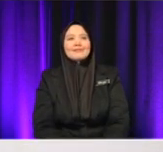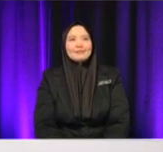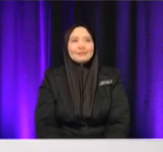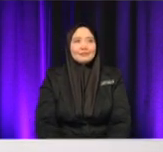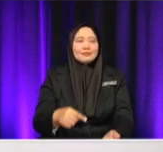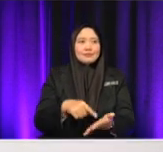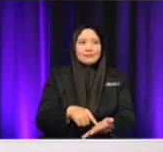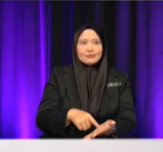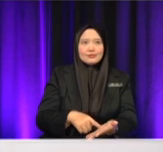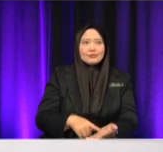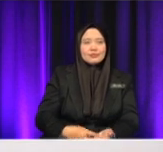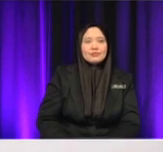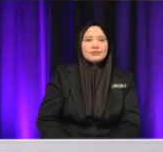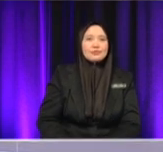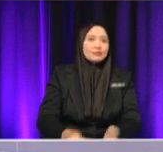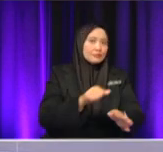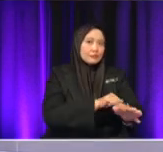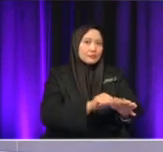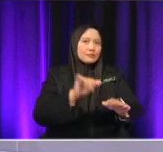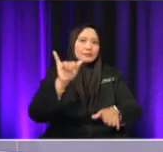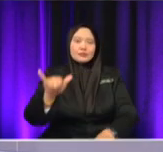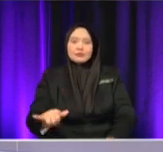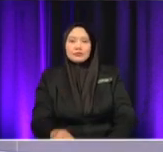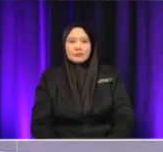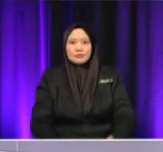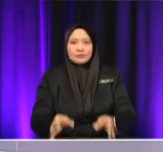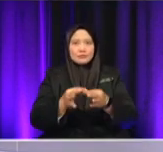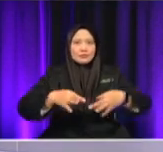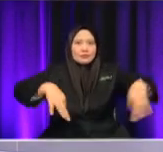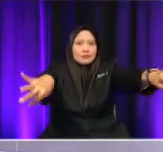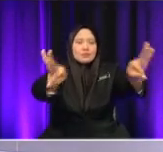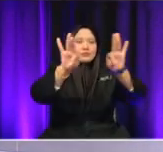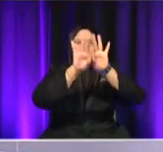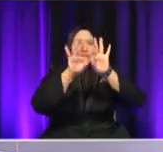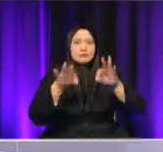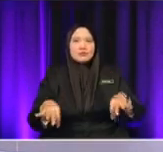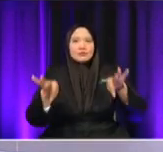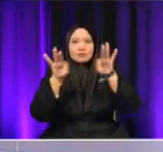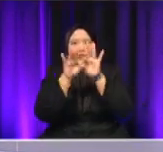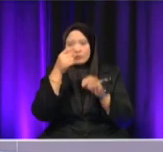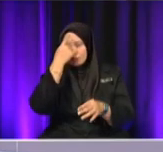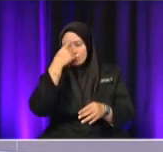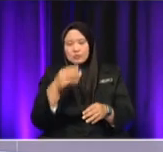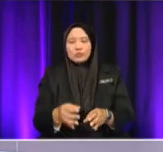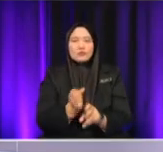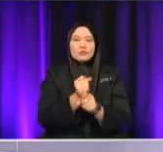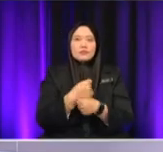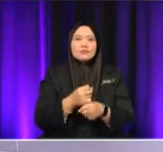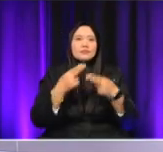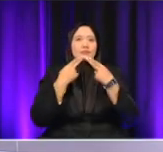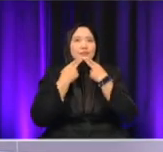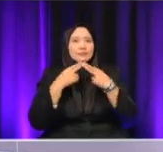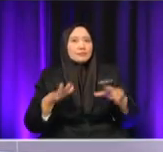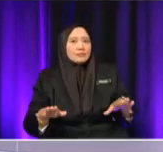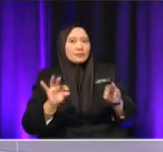yang penting dalam kita membentuk sebuah keluarga yang Harmoni kita perlu ada menekankan tentang aqidah ibadah dan juga